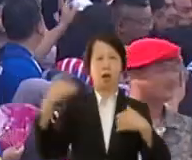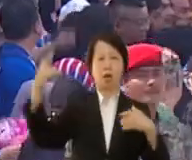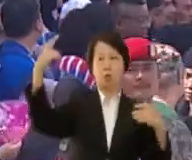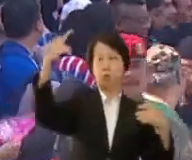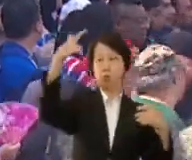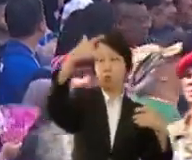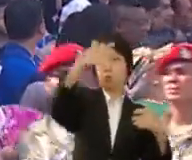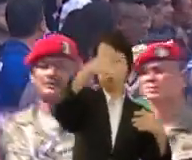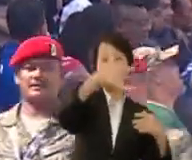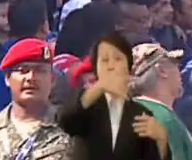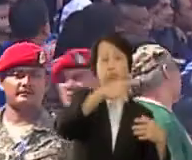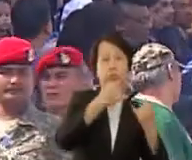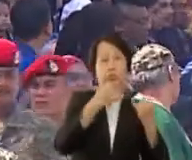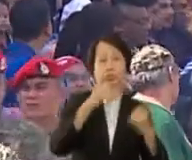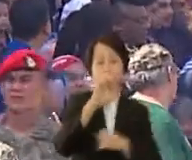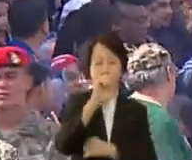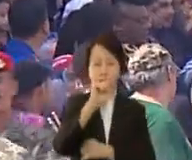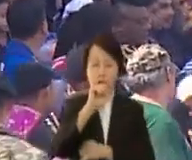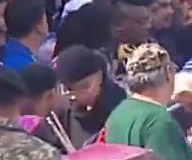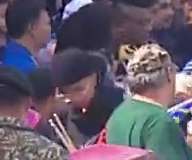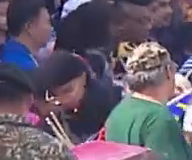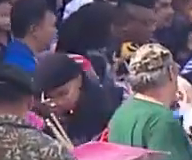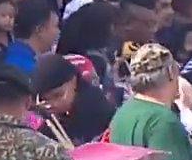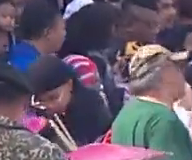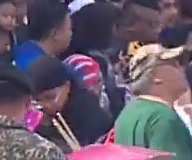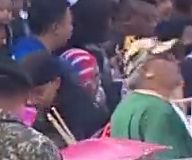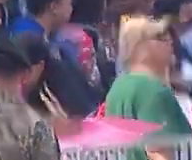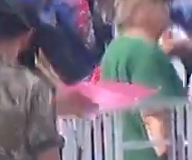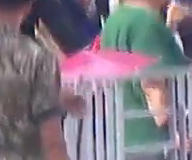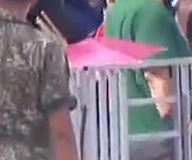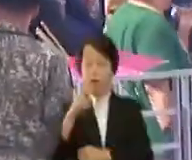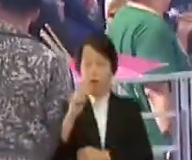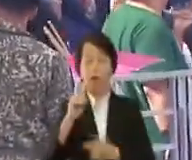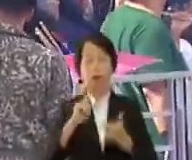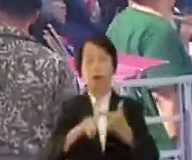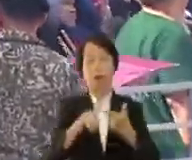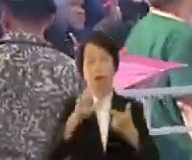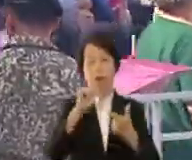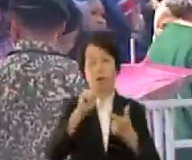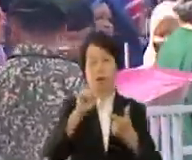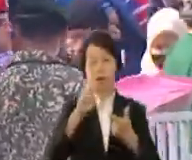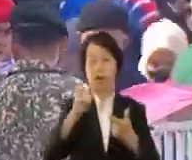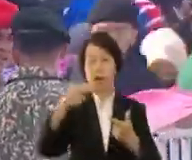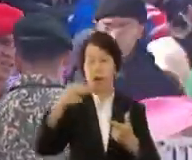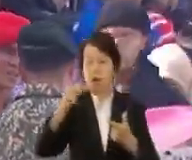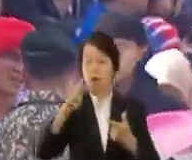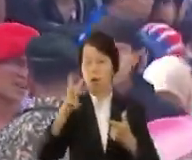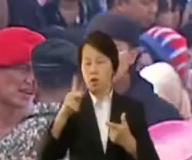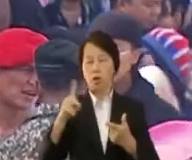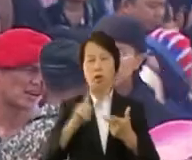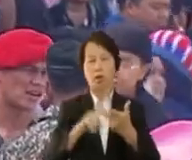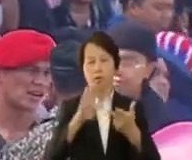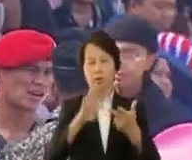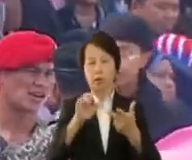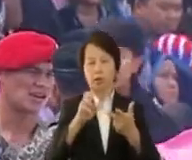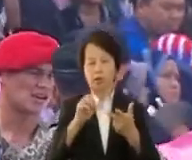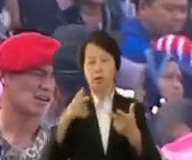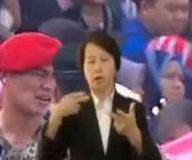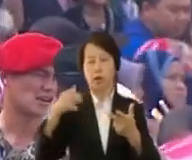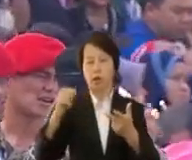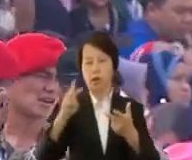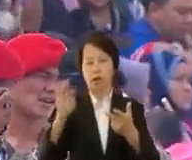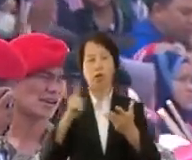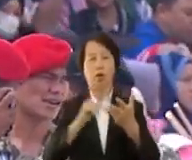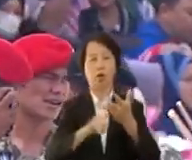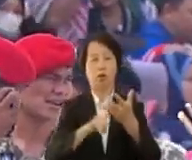pesawat-pesawat pejuang jenis Sukhoi Su-30 MKM, F-18D Hornet dan BAE Hawk